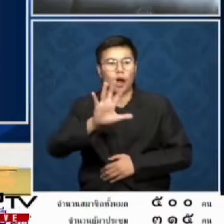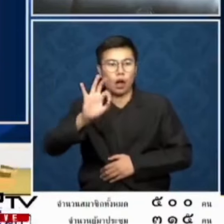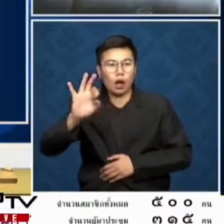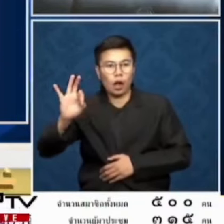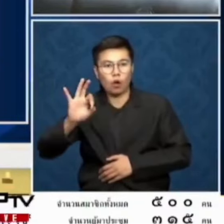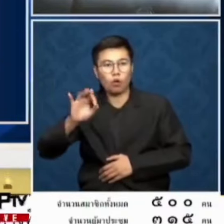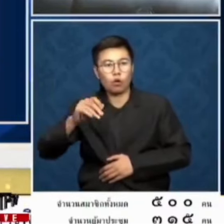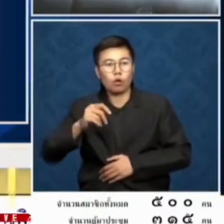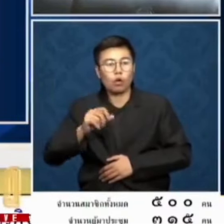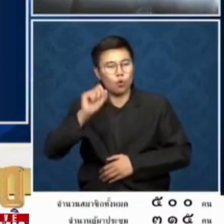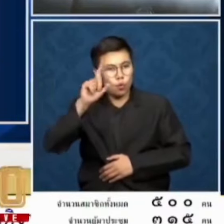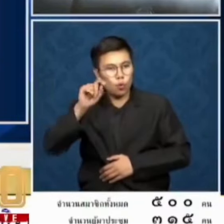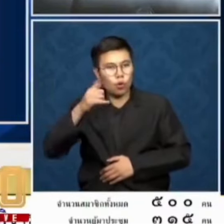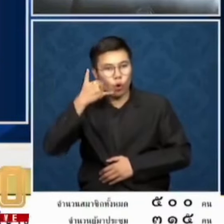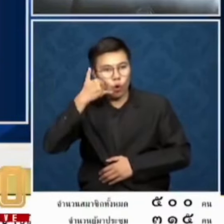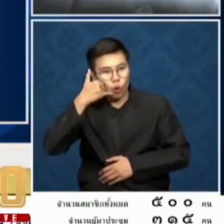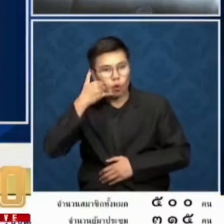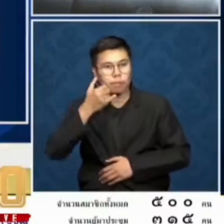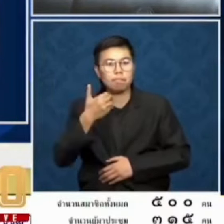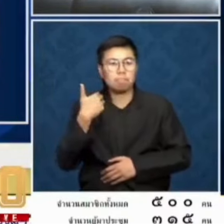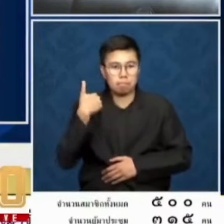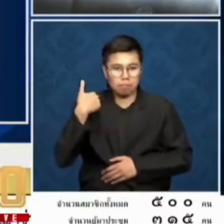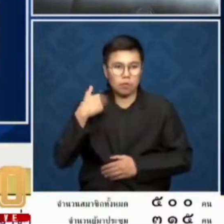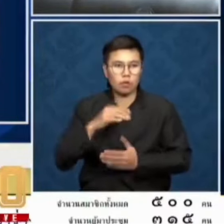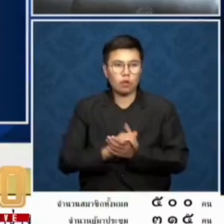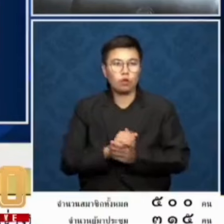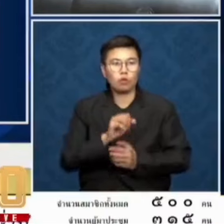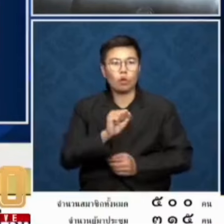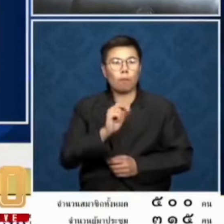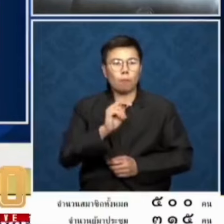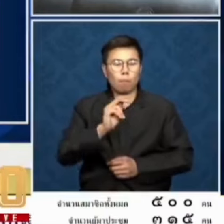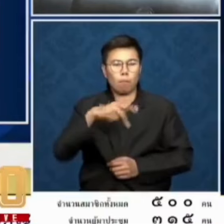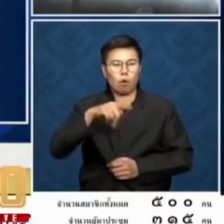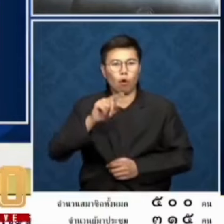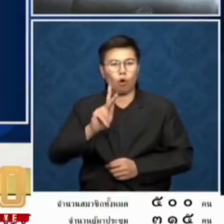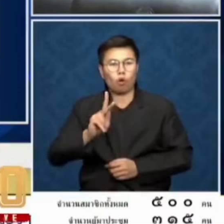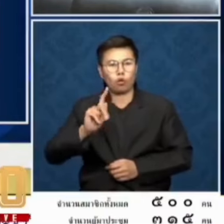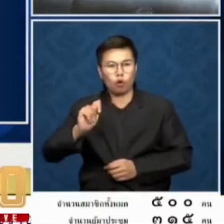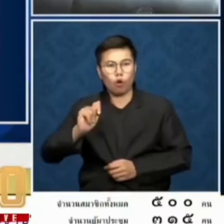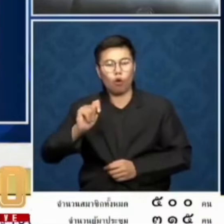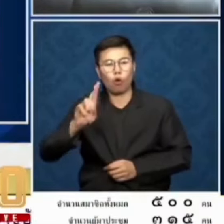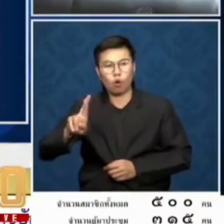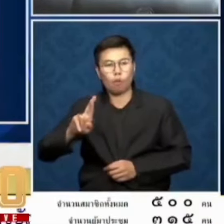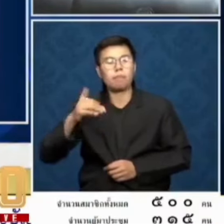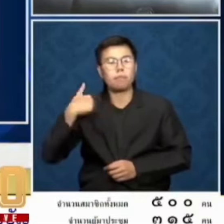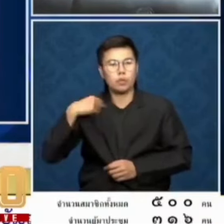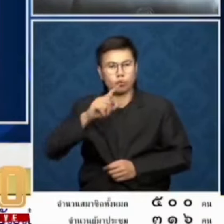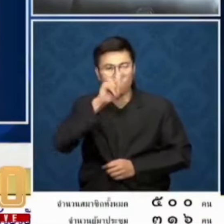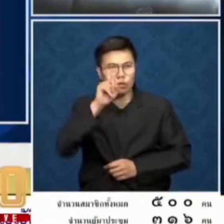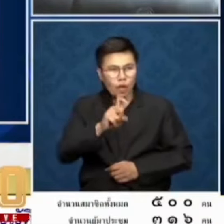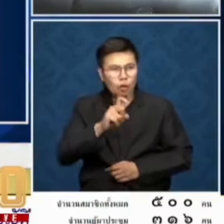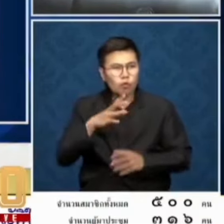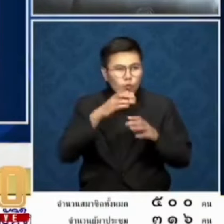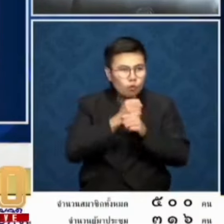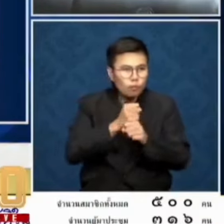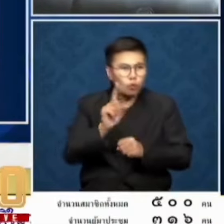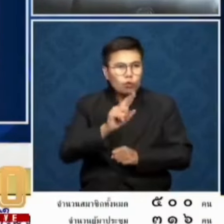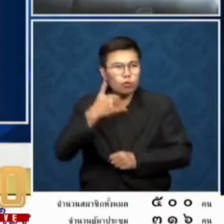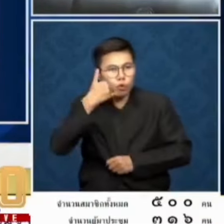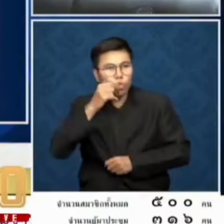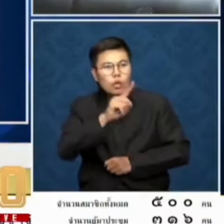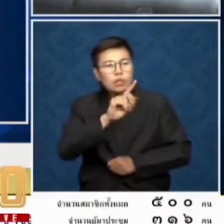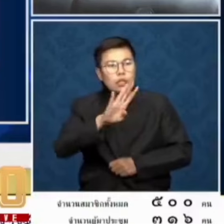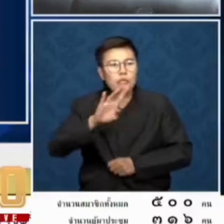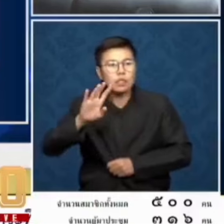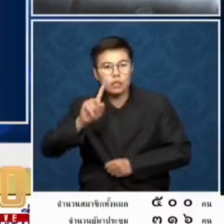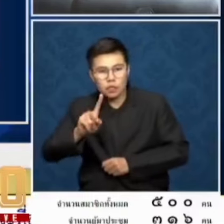ทางสปกตรก็มีเหมือนกันนะคะก็เอาไว้แจ้งออนไลน์เหมือนกันค่ะซึ่งประชาชนก็เริ่มสงสัยแล้วว่าสรุปต้องโทร1441